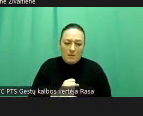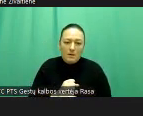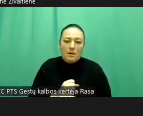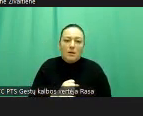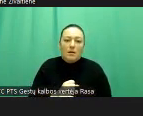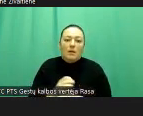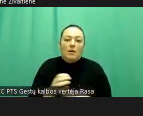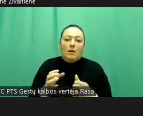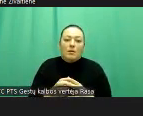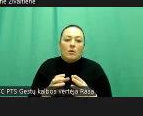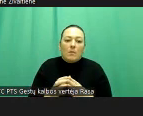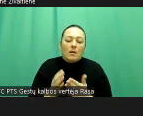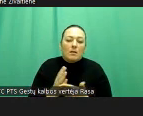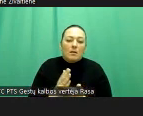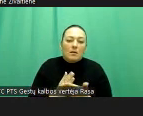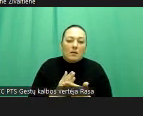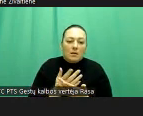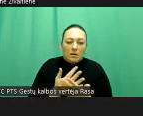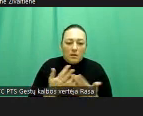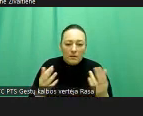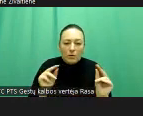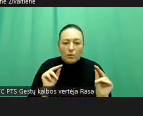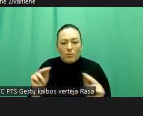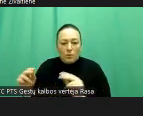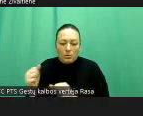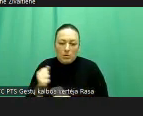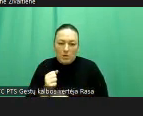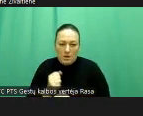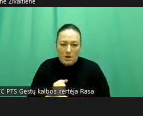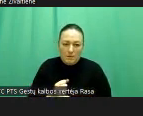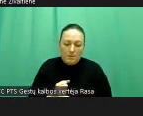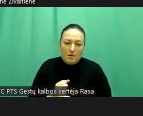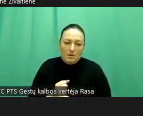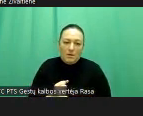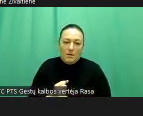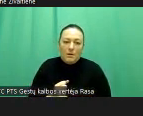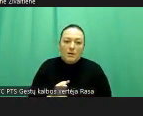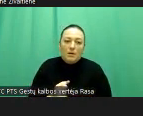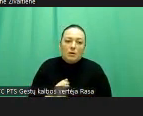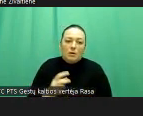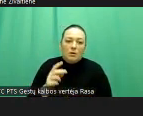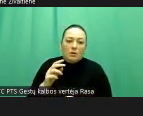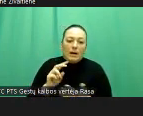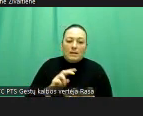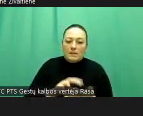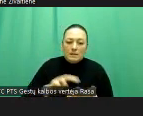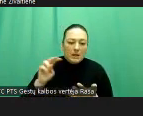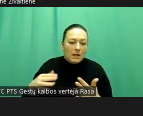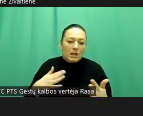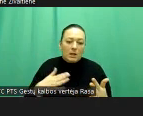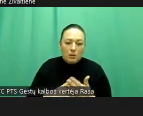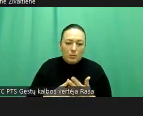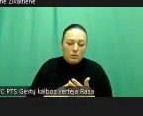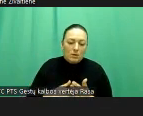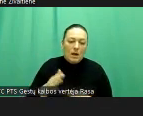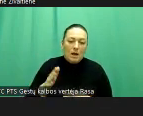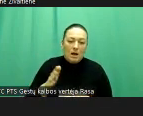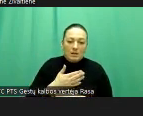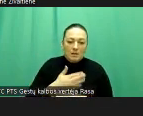komandinį įvairių dalykų mokytojų darbą. Ir atsisakant ribų, atsiskirimo